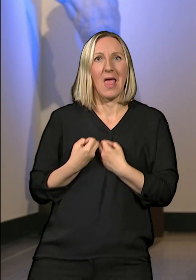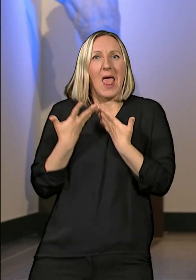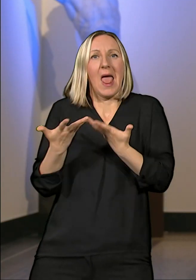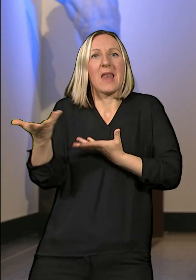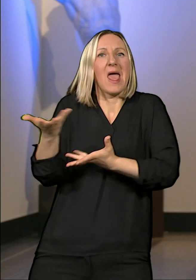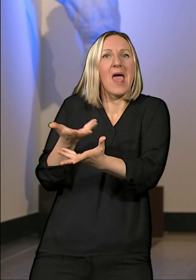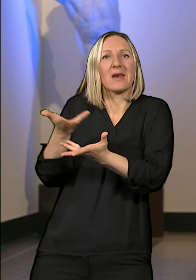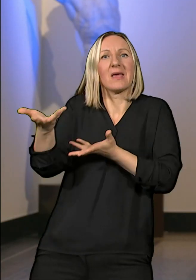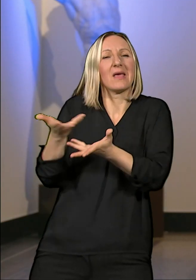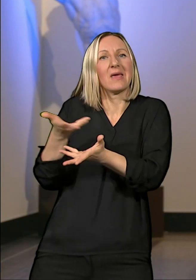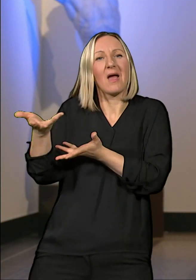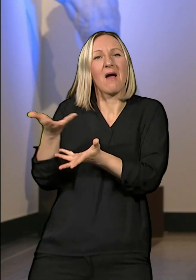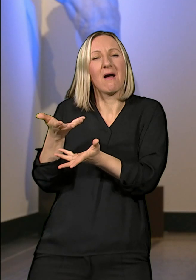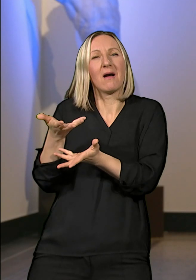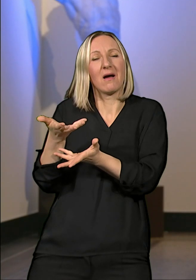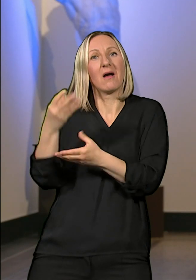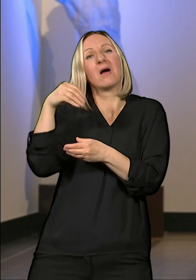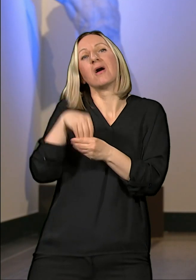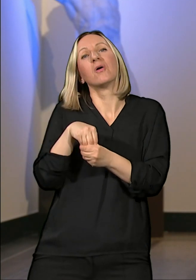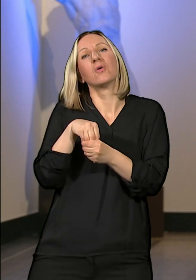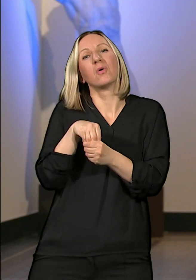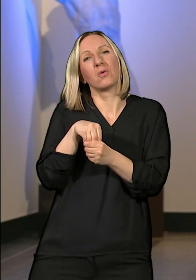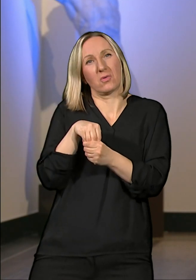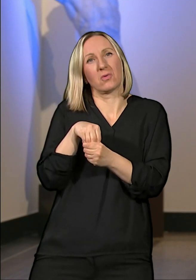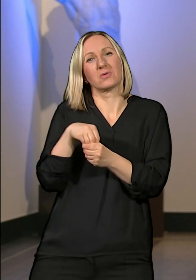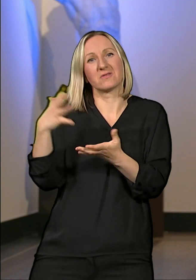razmenjujete, vi dobijate